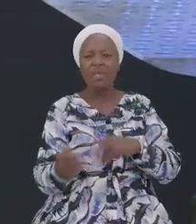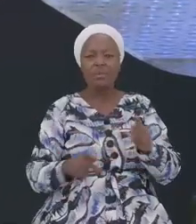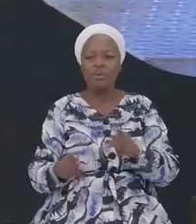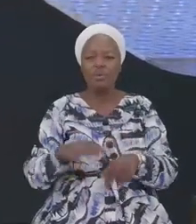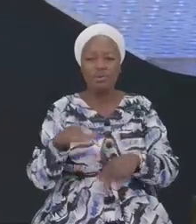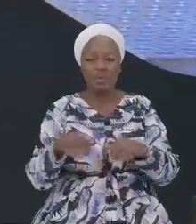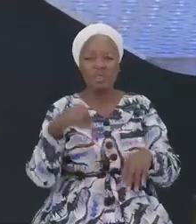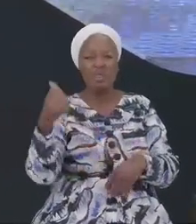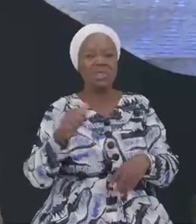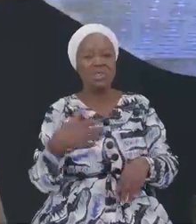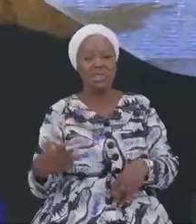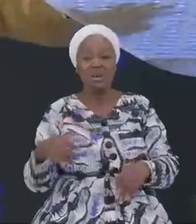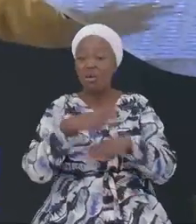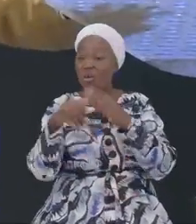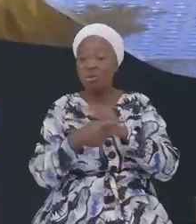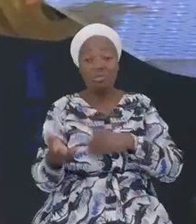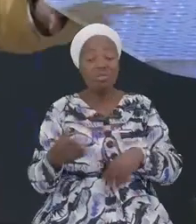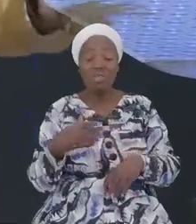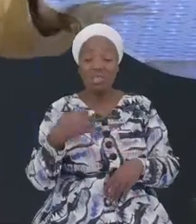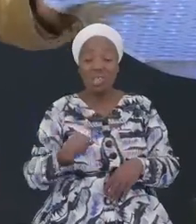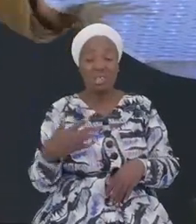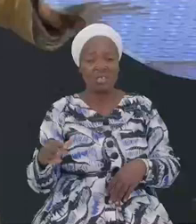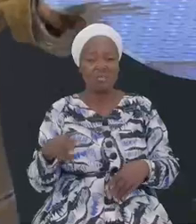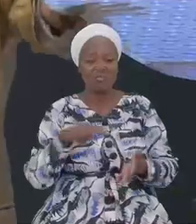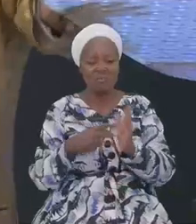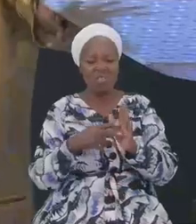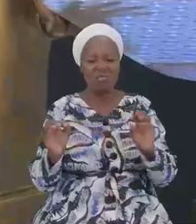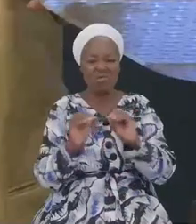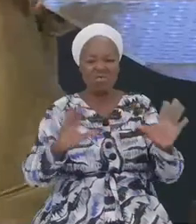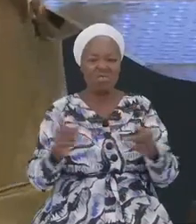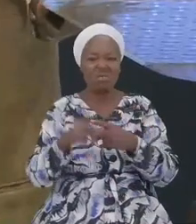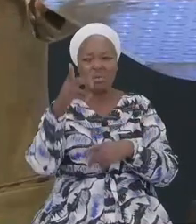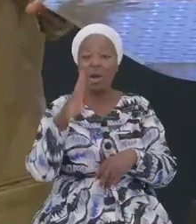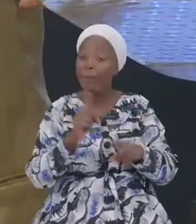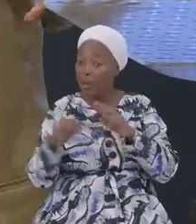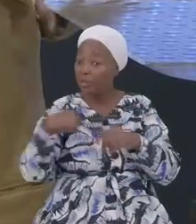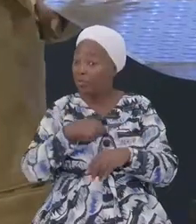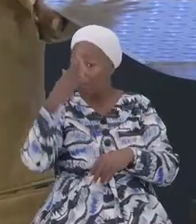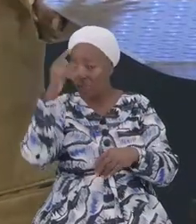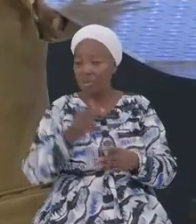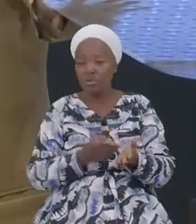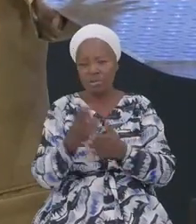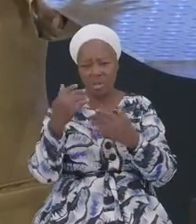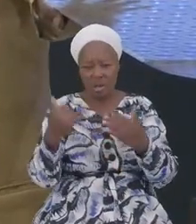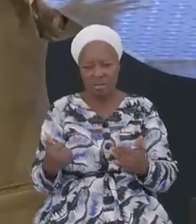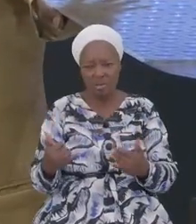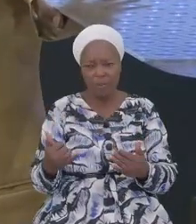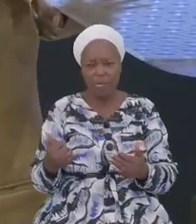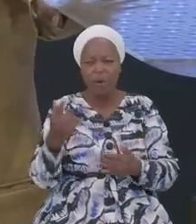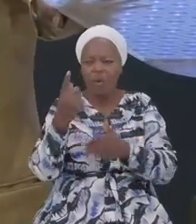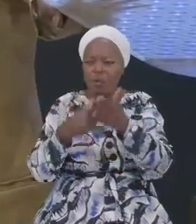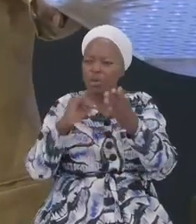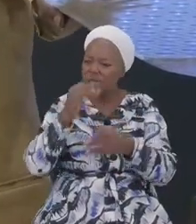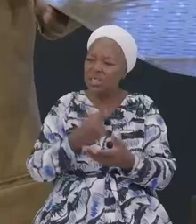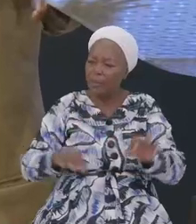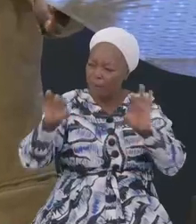Ces 10 choses ne sont rien, ne signifient rien aux yeux de Dieu. Mais maintenant, nous connaissons la vérité. Ce qui est important, c'est